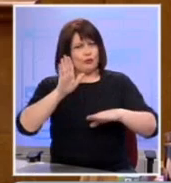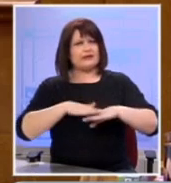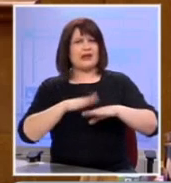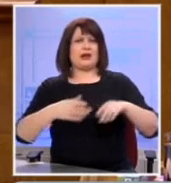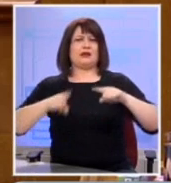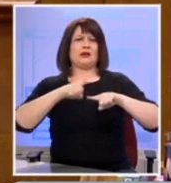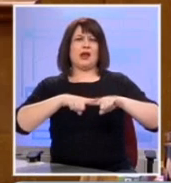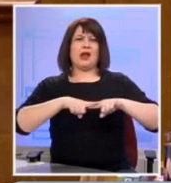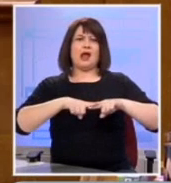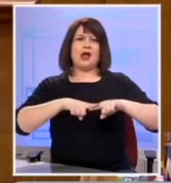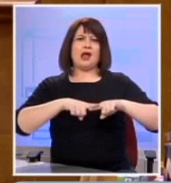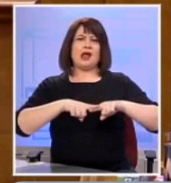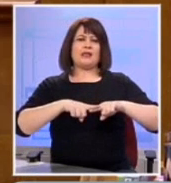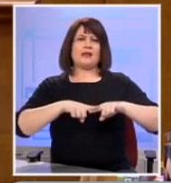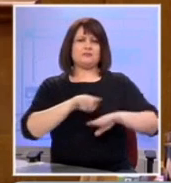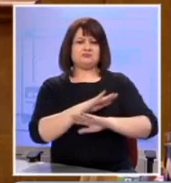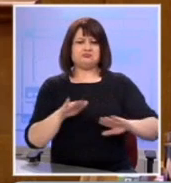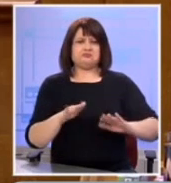χώρας, έχει ήδη προεξοφληθεί.